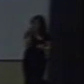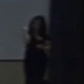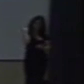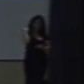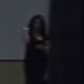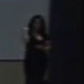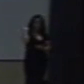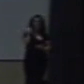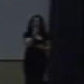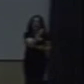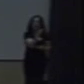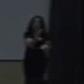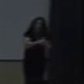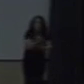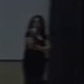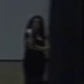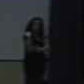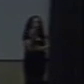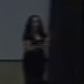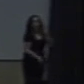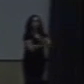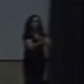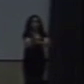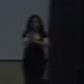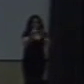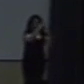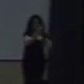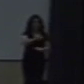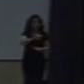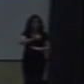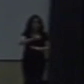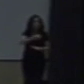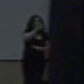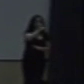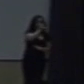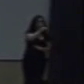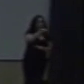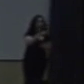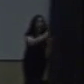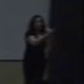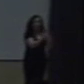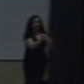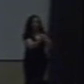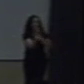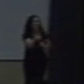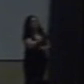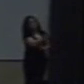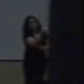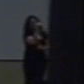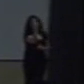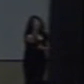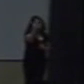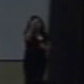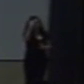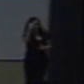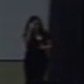Ajuntaments jo crec que Twitter està canviant una mica la dinàmica també de la transmissió d'informació en el sentit que les